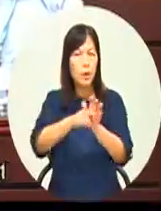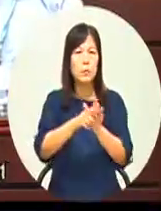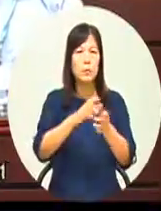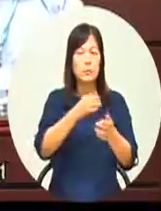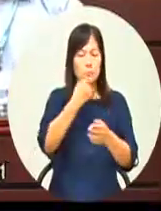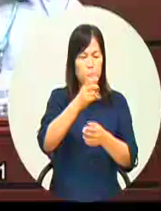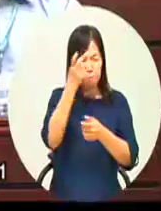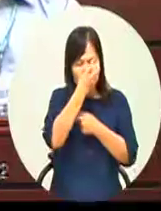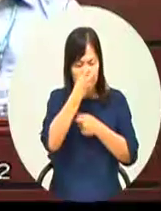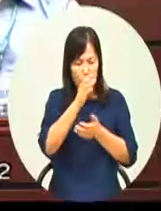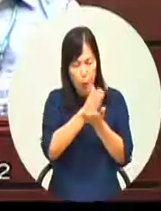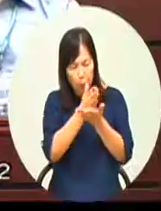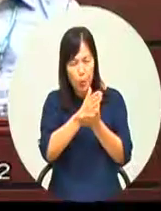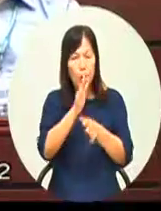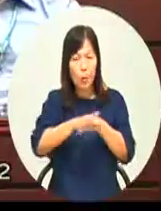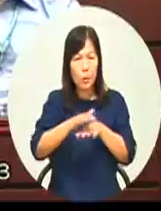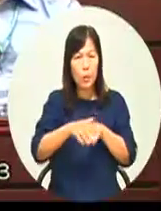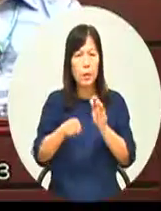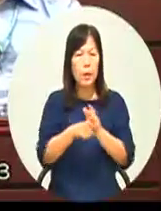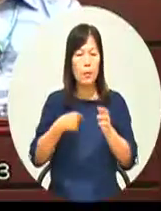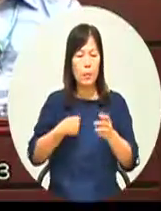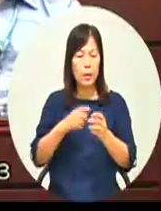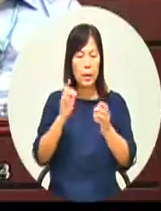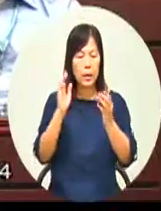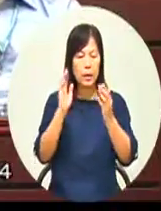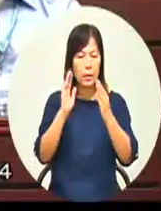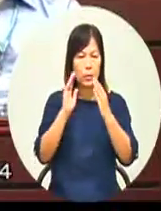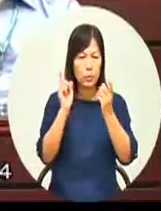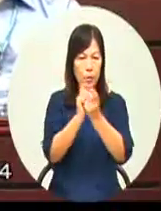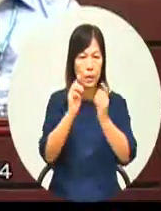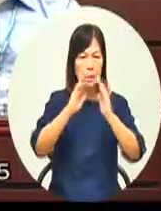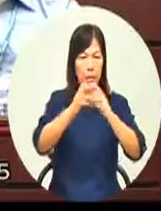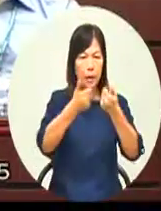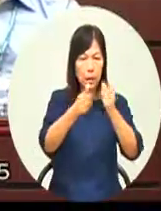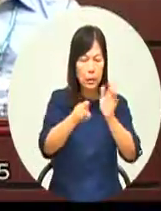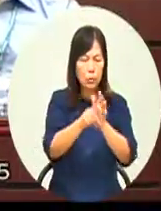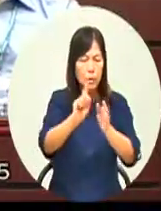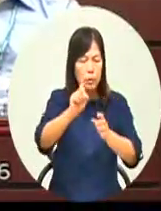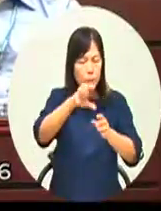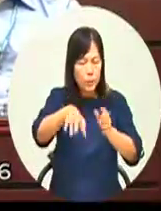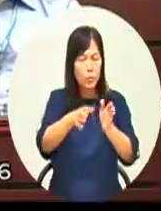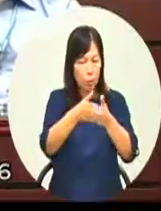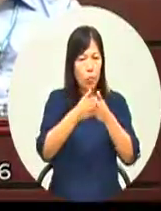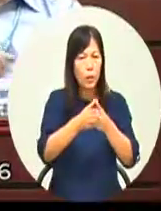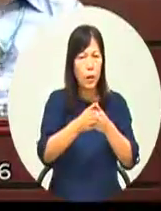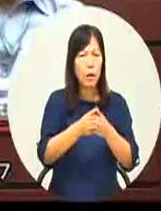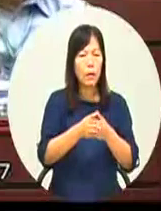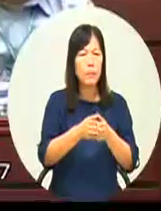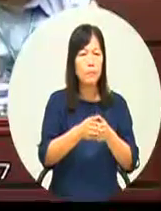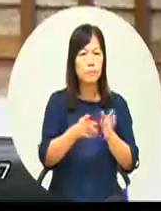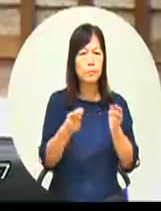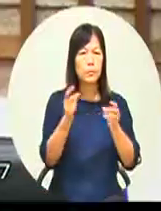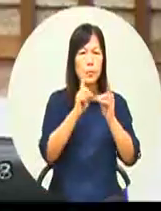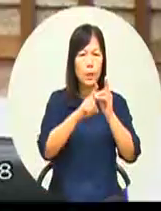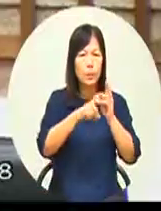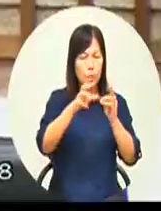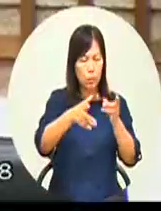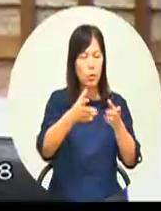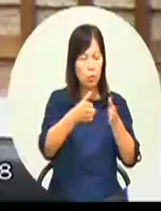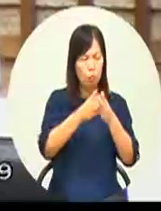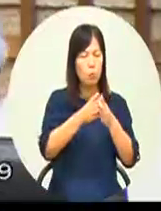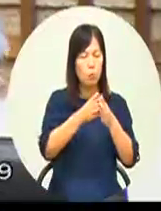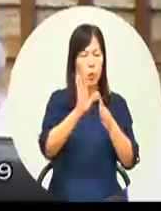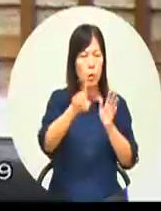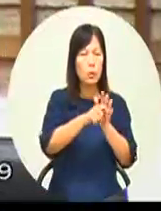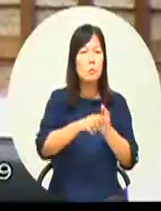审慎的评估，这部分我们再来跟议员看看，哪个地方 是需要优先。 因为弥陀寮也是有需要，一